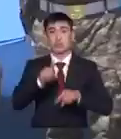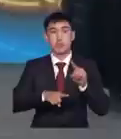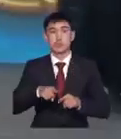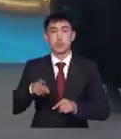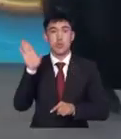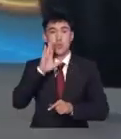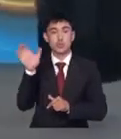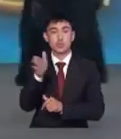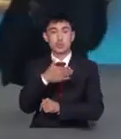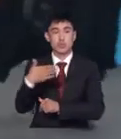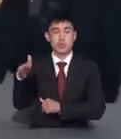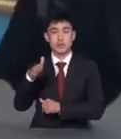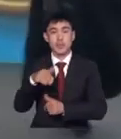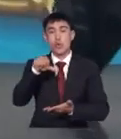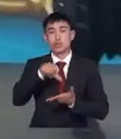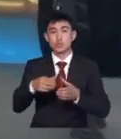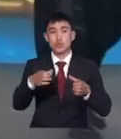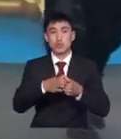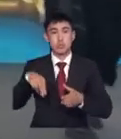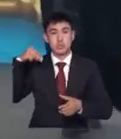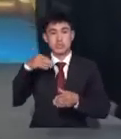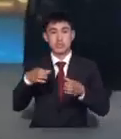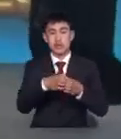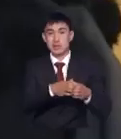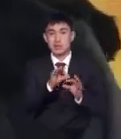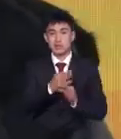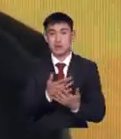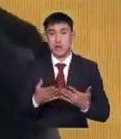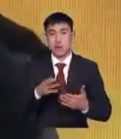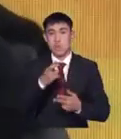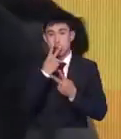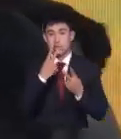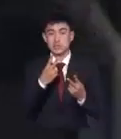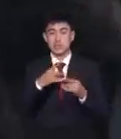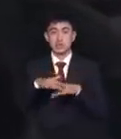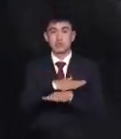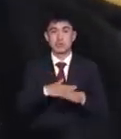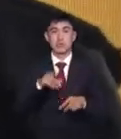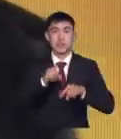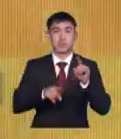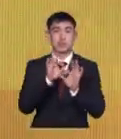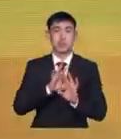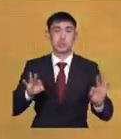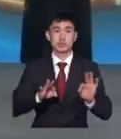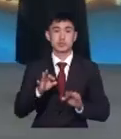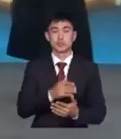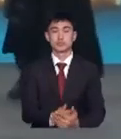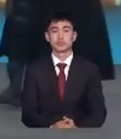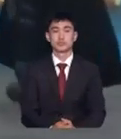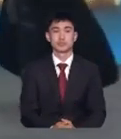тудың желбірегені», а участники группы президентского оркестра «Абырой» представили публике патриотическую песню «Рух».